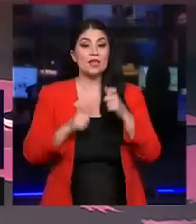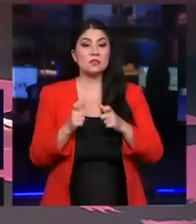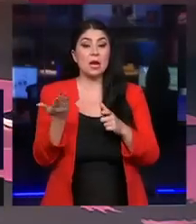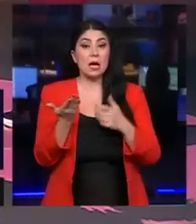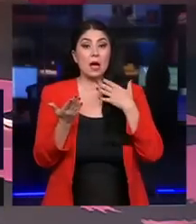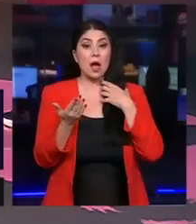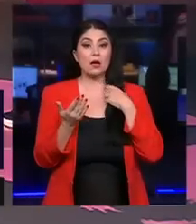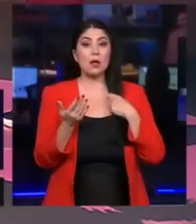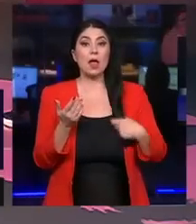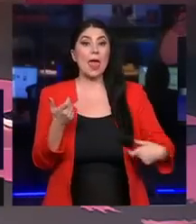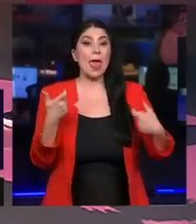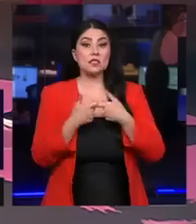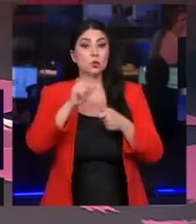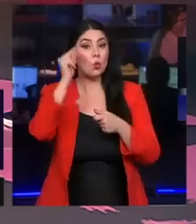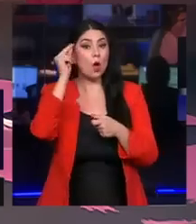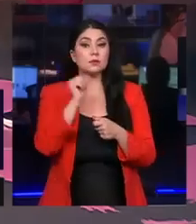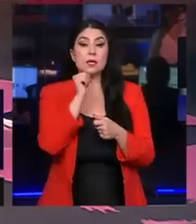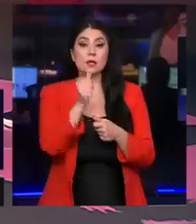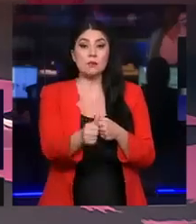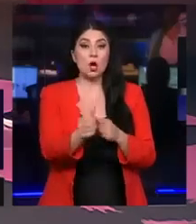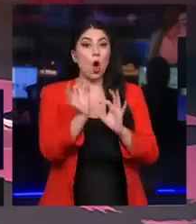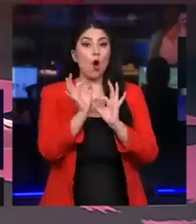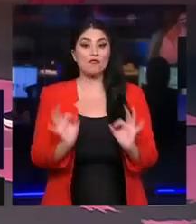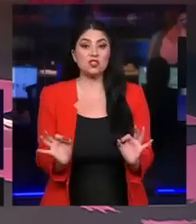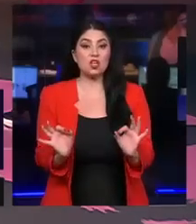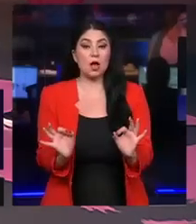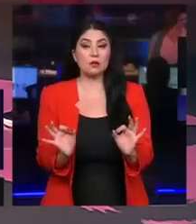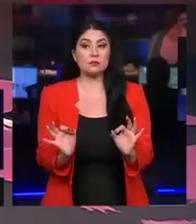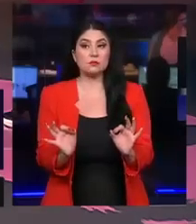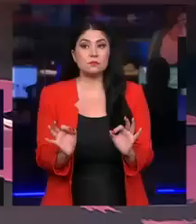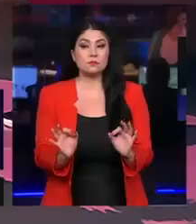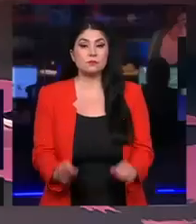care executivul nu a anunțat nimic oficial